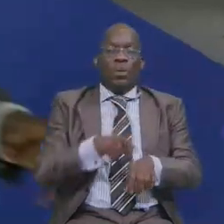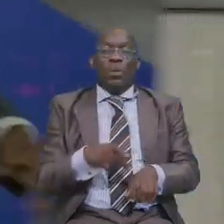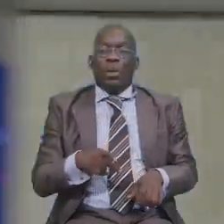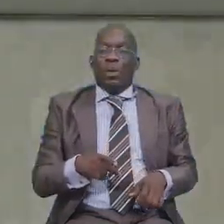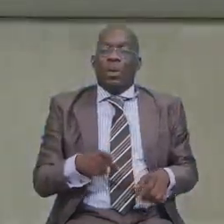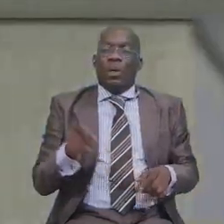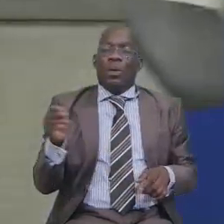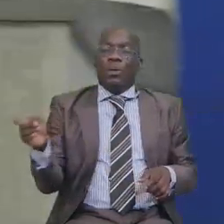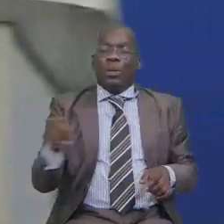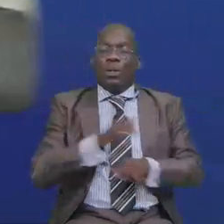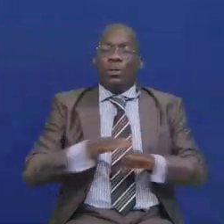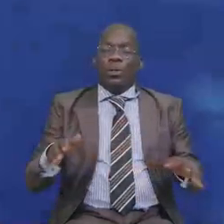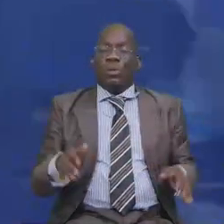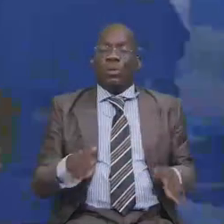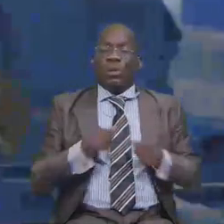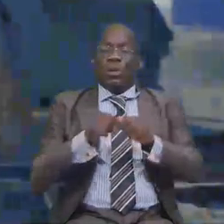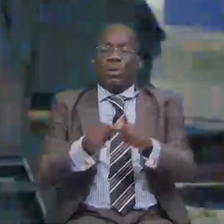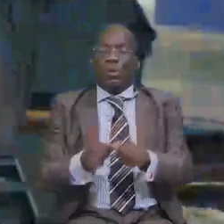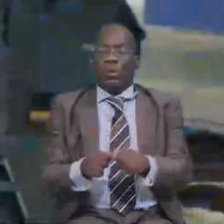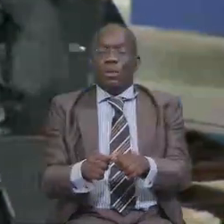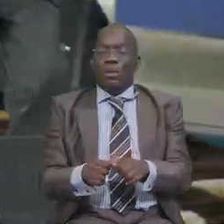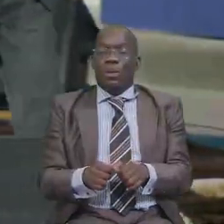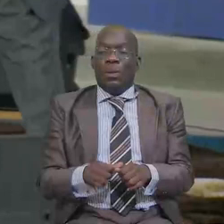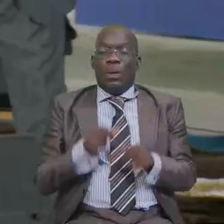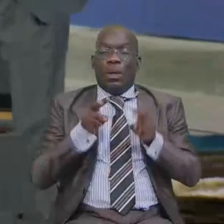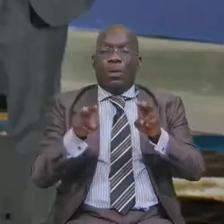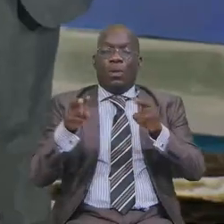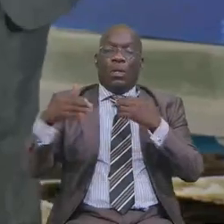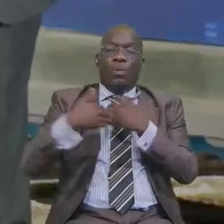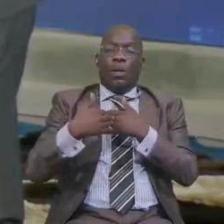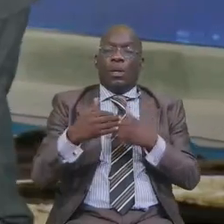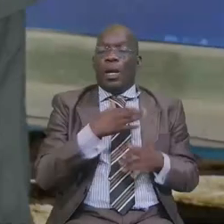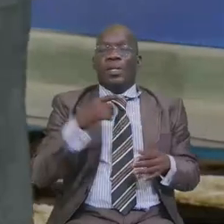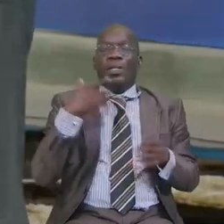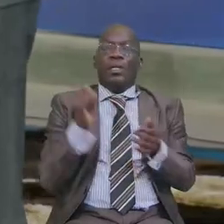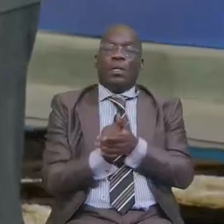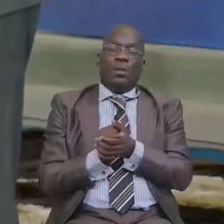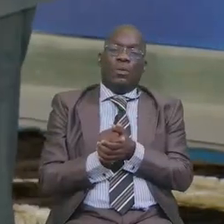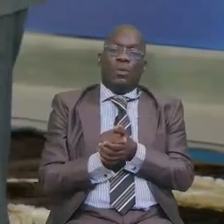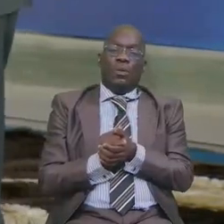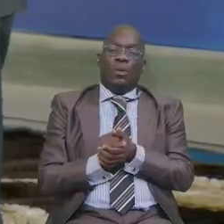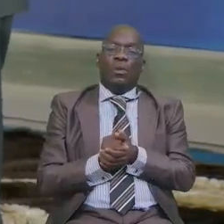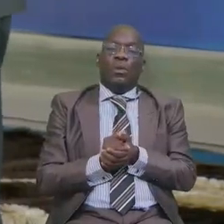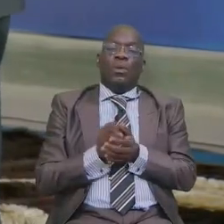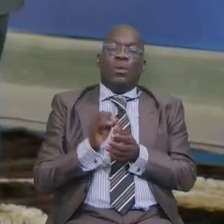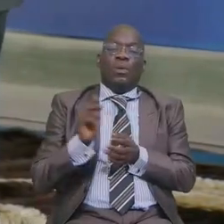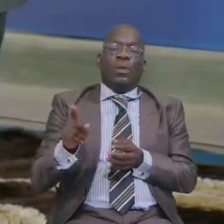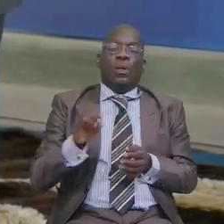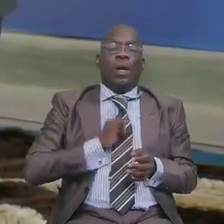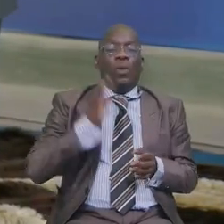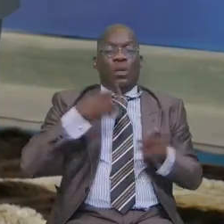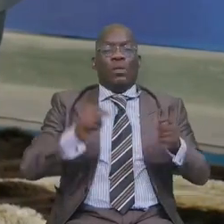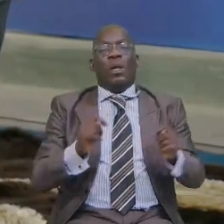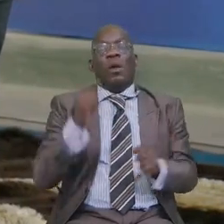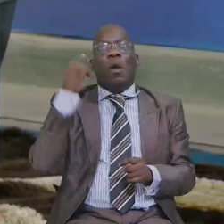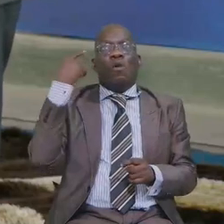la question à Pierre, que ferons-nous? Ils n'ont pas continué en regardant en arrière et en se demandant, bon, je vais essayer encore un peu. Et